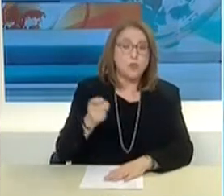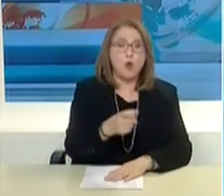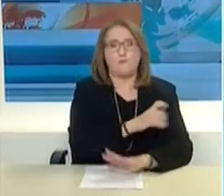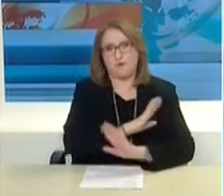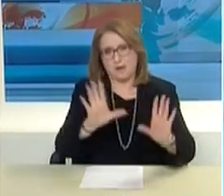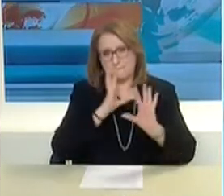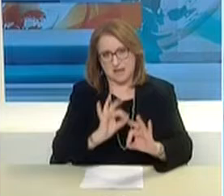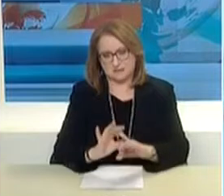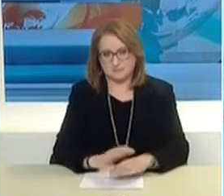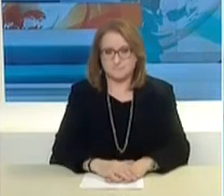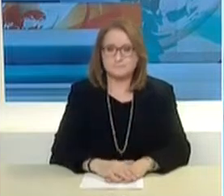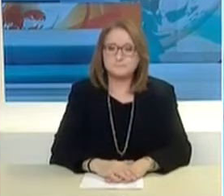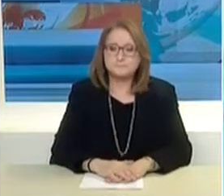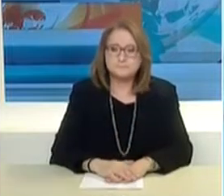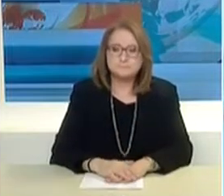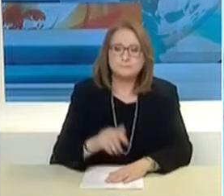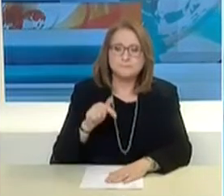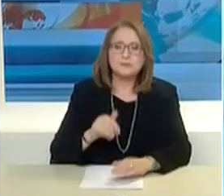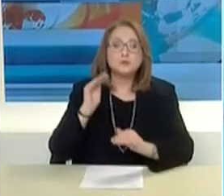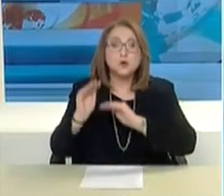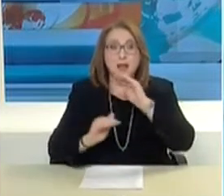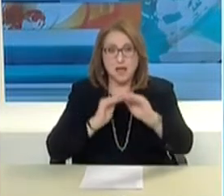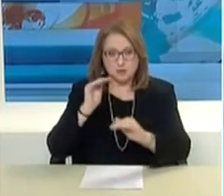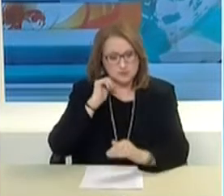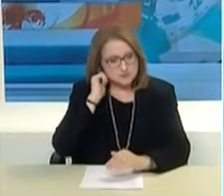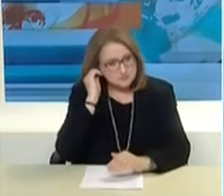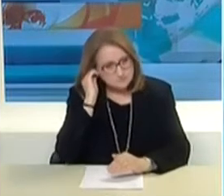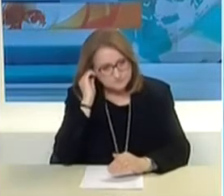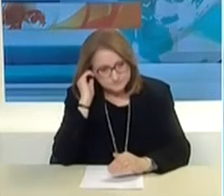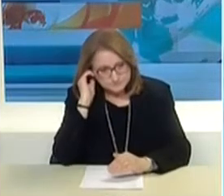Ευχαριστούμε, κύριε Υπουργέ. Να περάσουμε σε ερωτήσεις. Κυρία Φουσέκη.